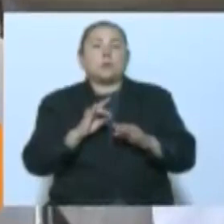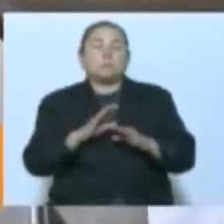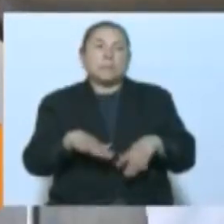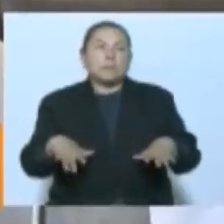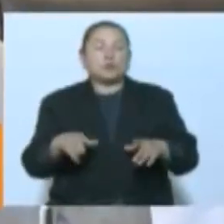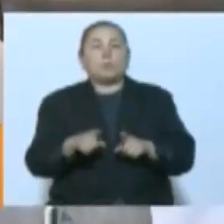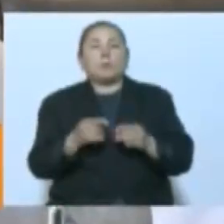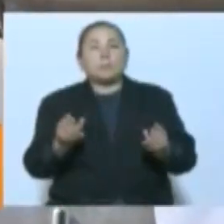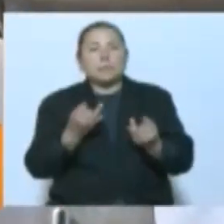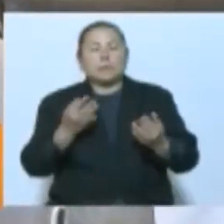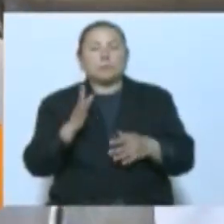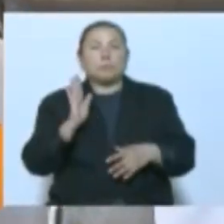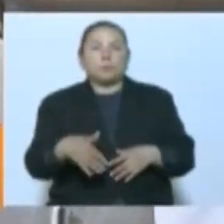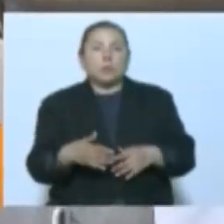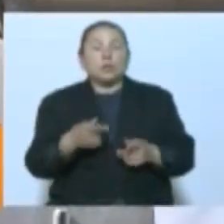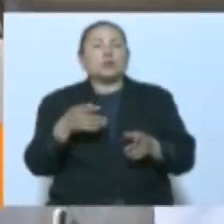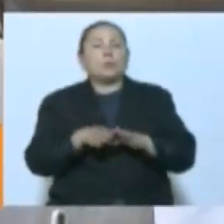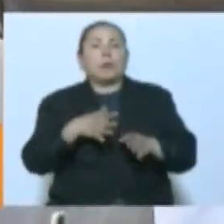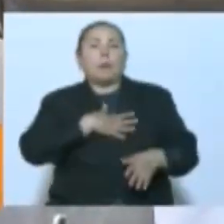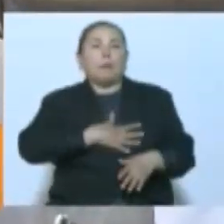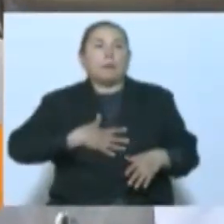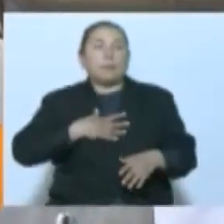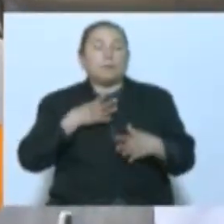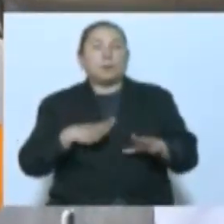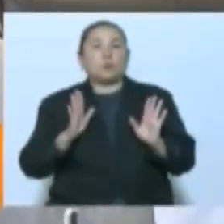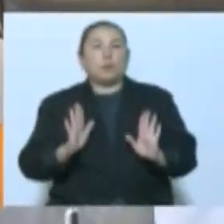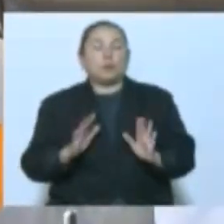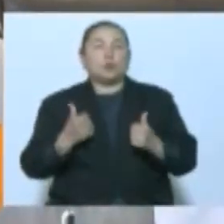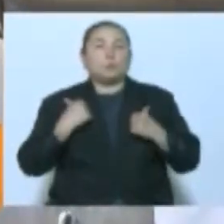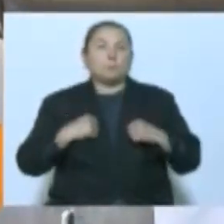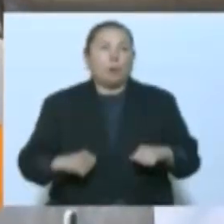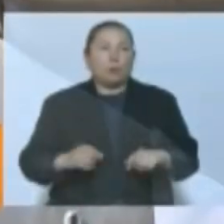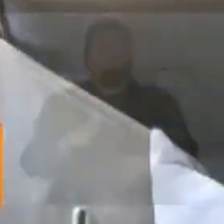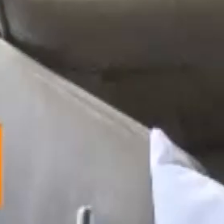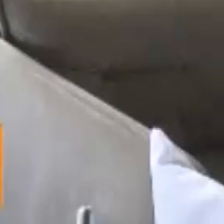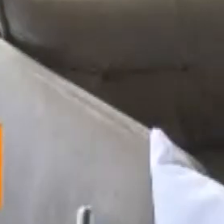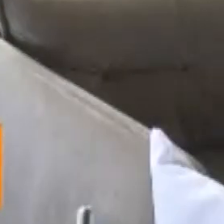көрсін. Уайым қайғы болмасын. Осы тез соңы болсын деймін.